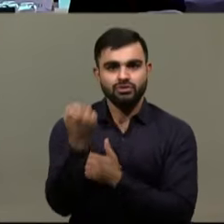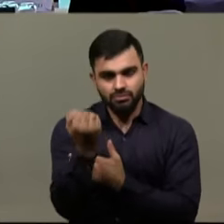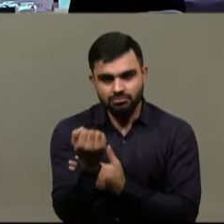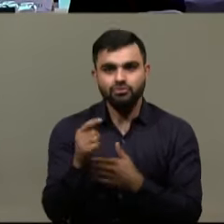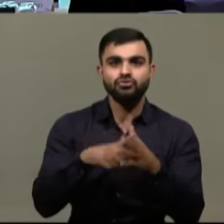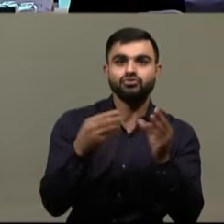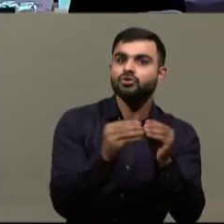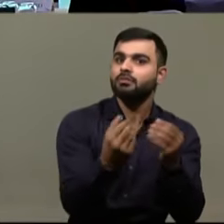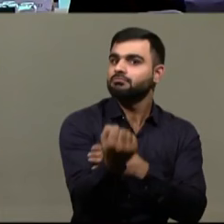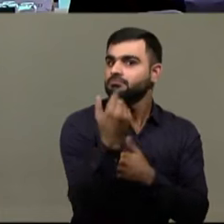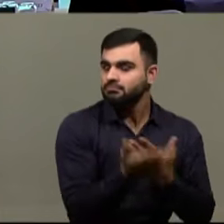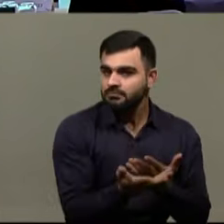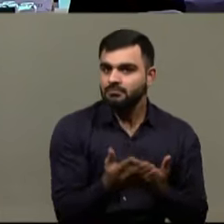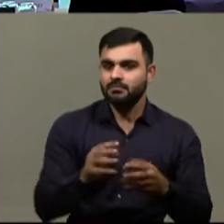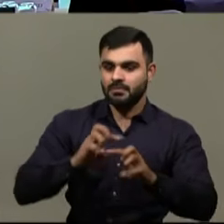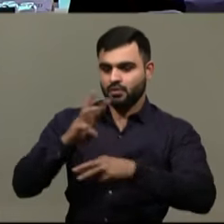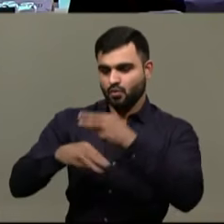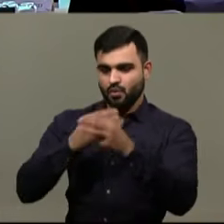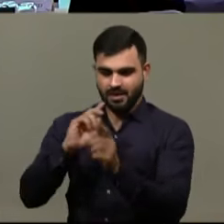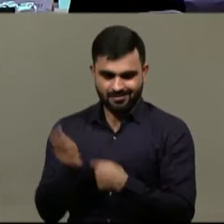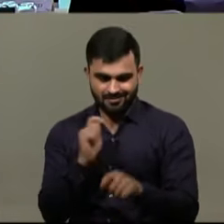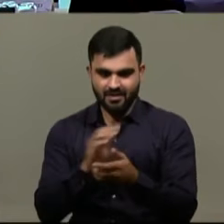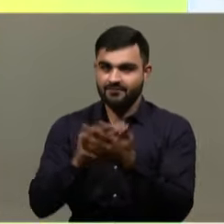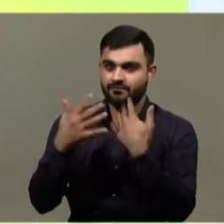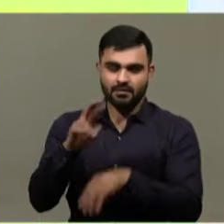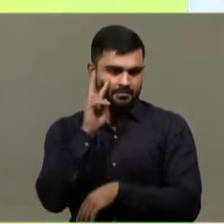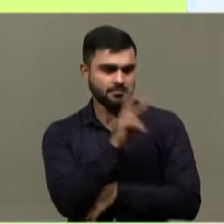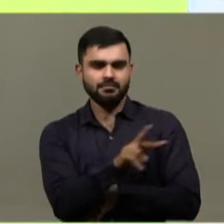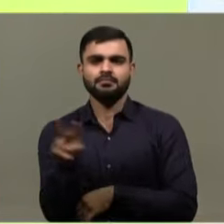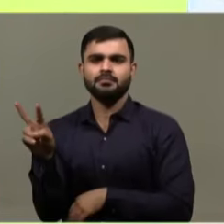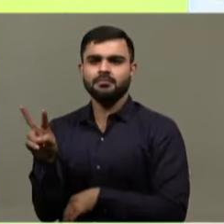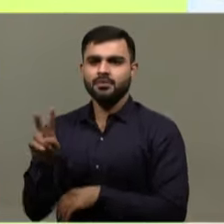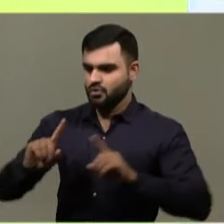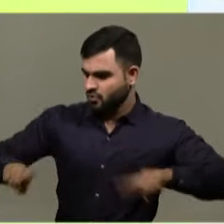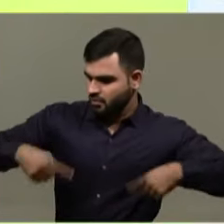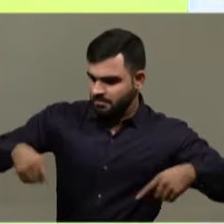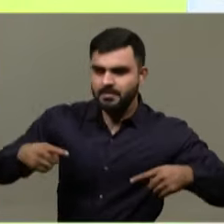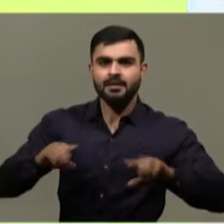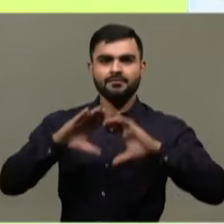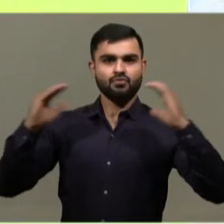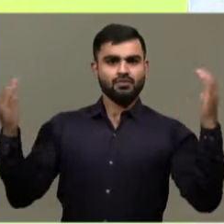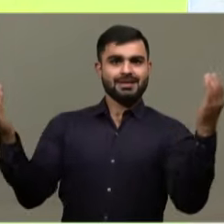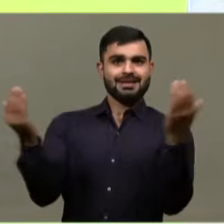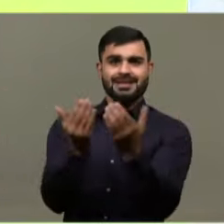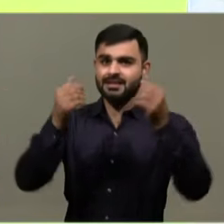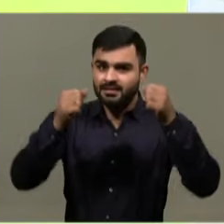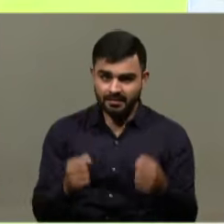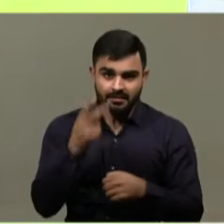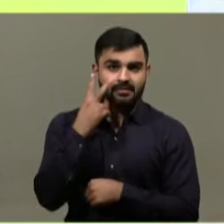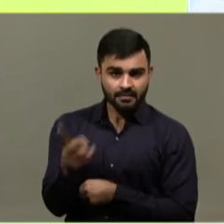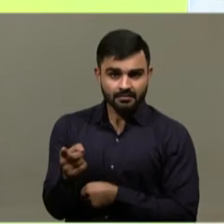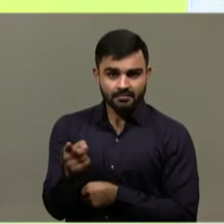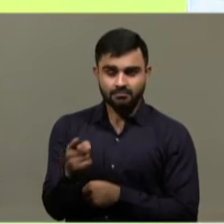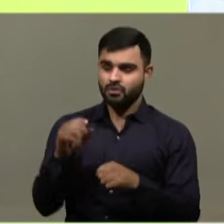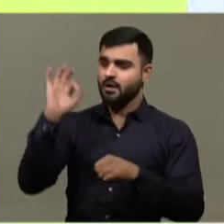एंप्लॉयमेंट क्रिकेट वर्ल्ड कप अभी खत्म हुआ है कितने बार आपने देखा था कोई व्हीलचेयर यूजर स्टेडियम में बैठा था